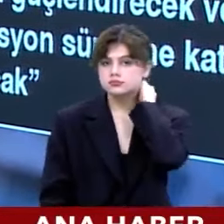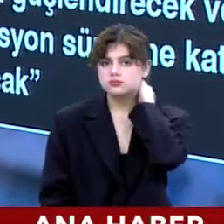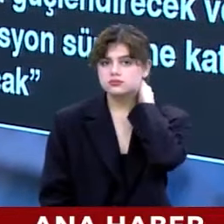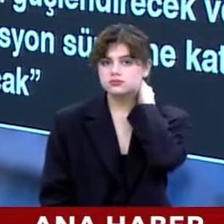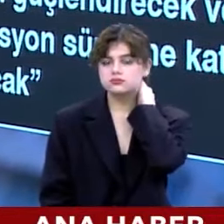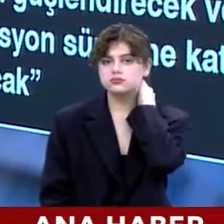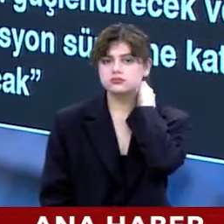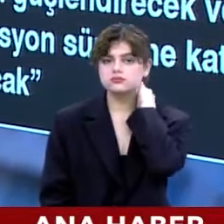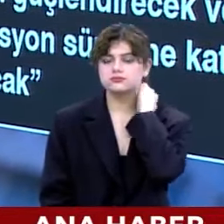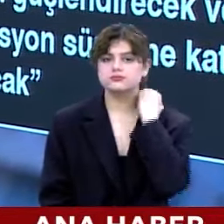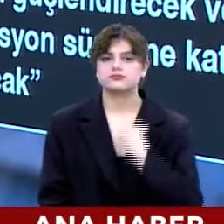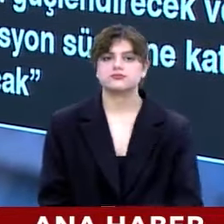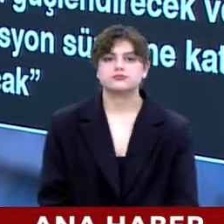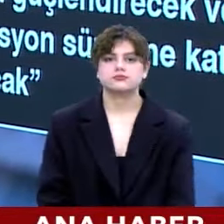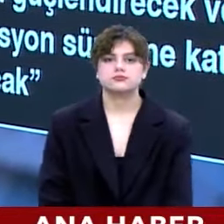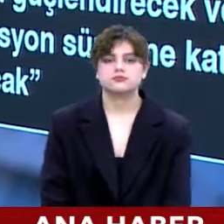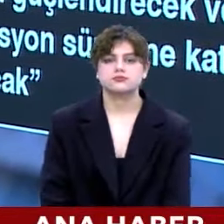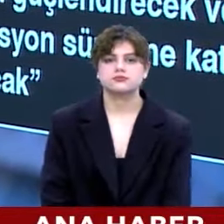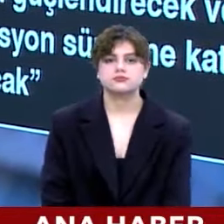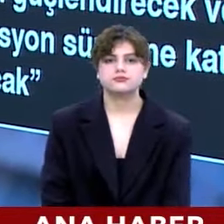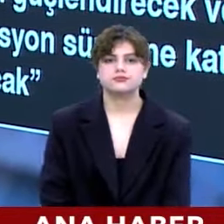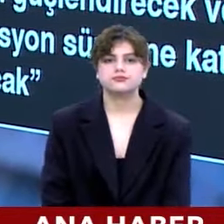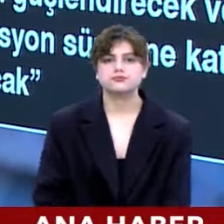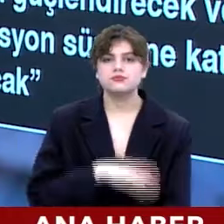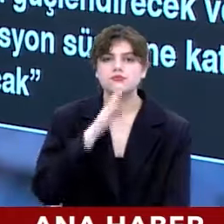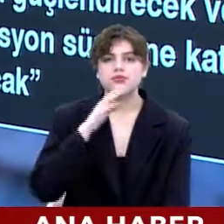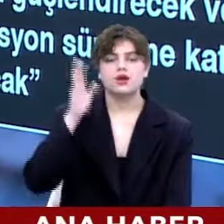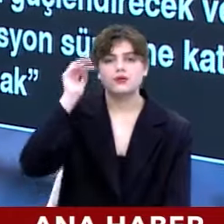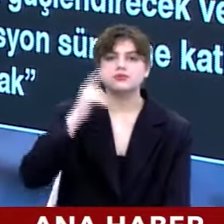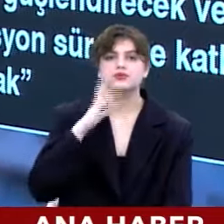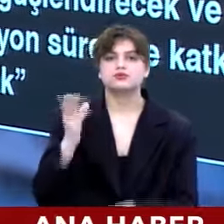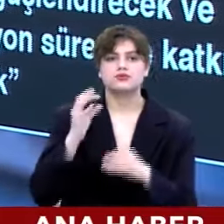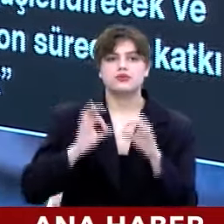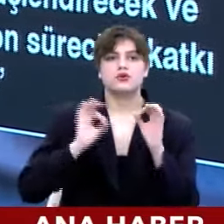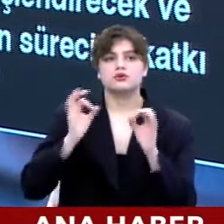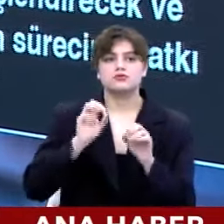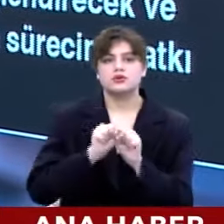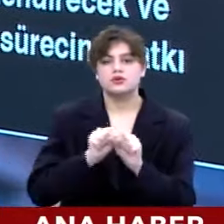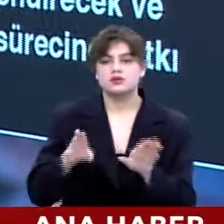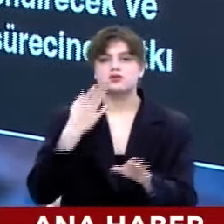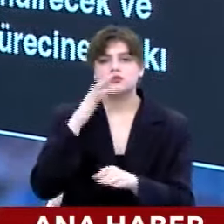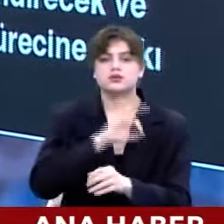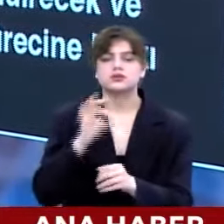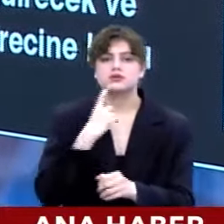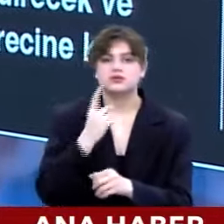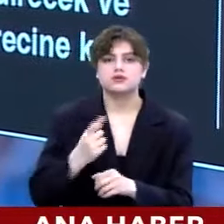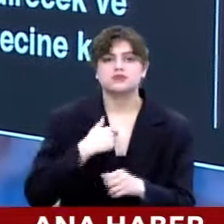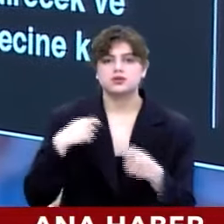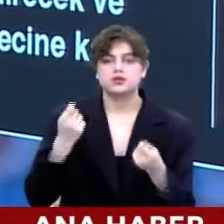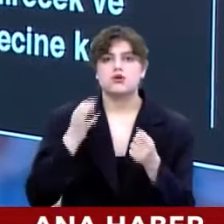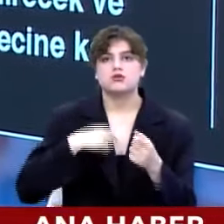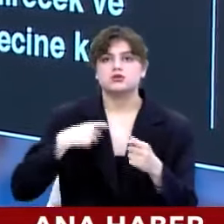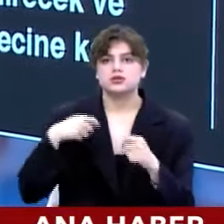artık durdurulacak. Yeni lojmanlar olmayacak. Şimdi Avrupa'da, Amerika'da lojman da öyle çok yaygın değildir kamuda, onu söylüyor. Şimdi biz özel